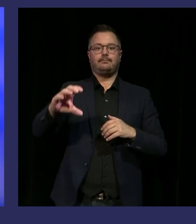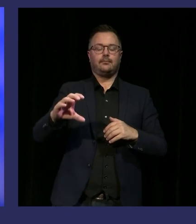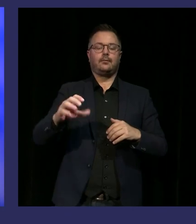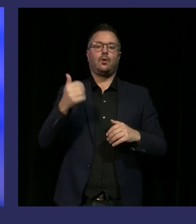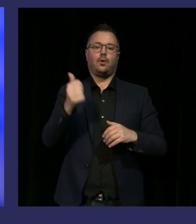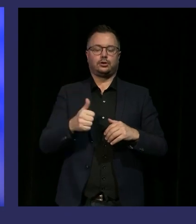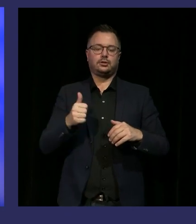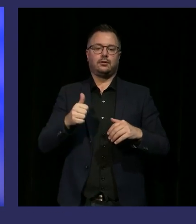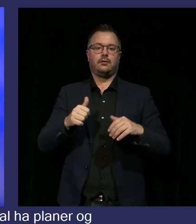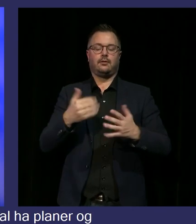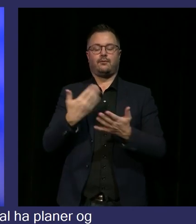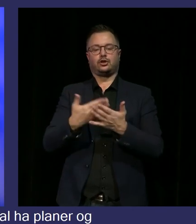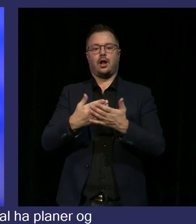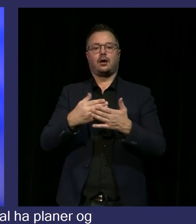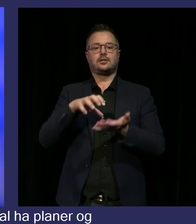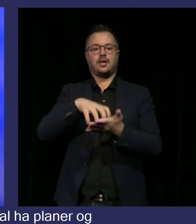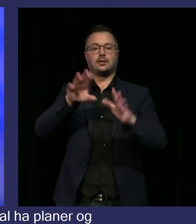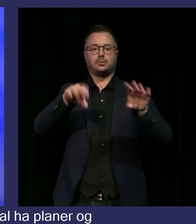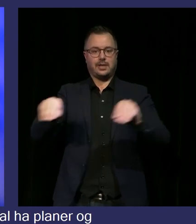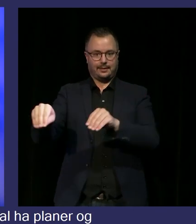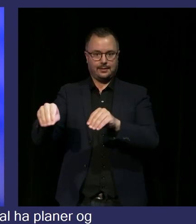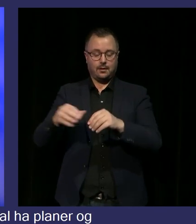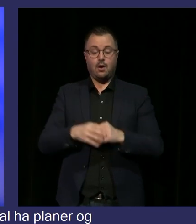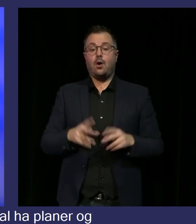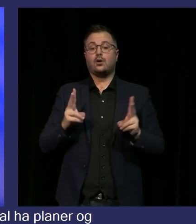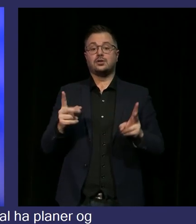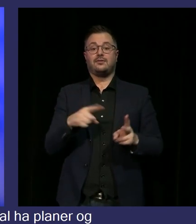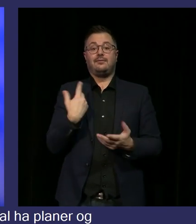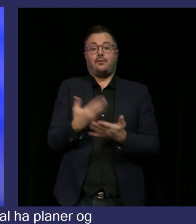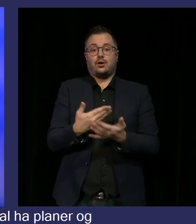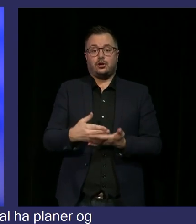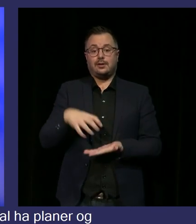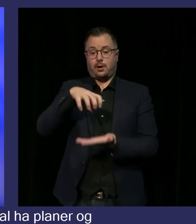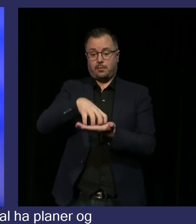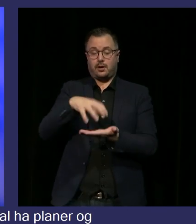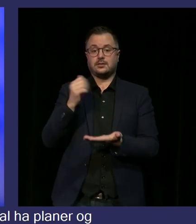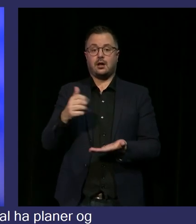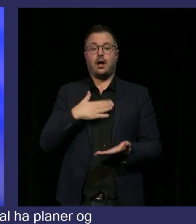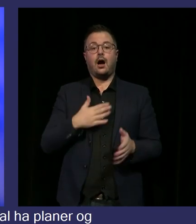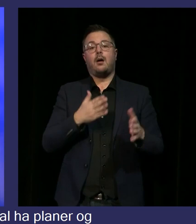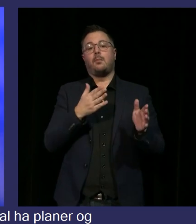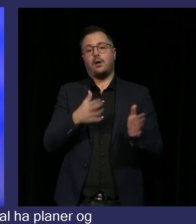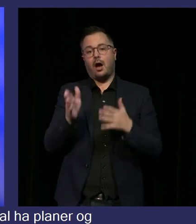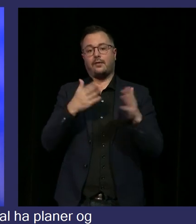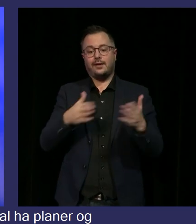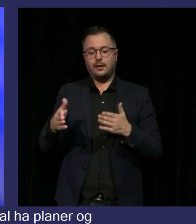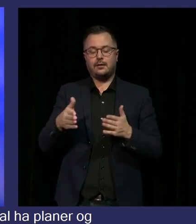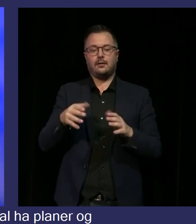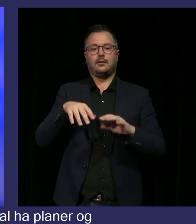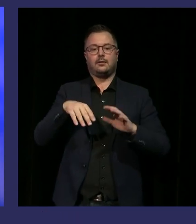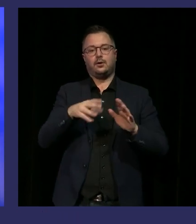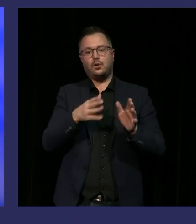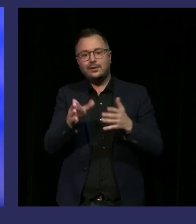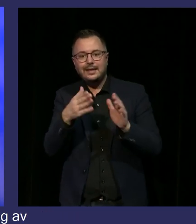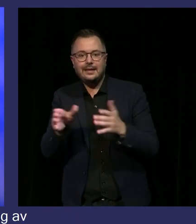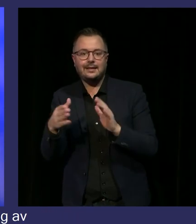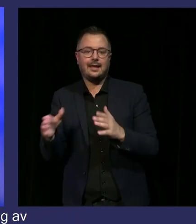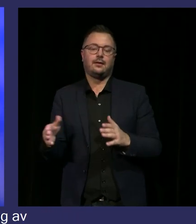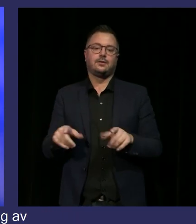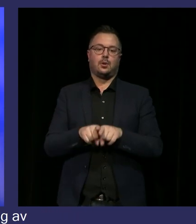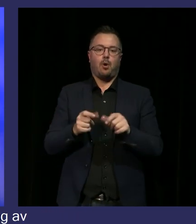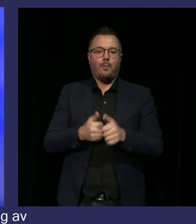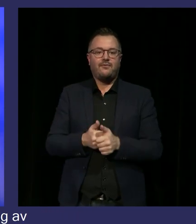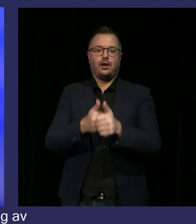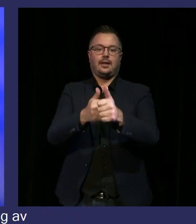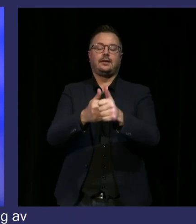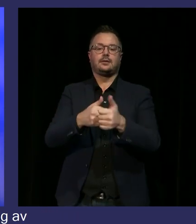statsbudsjett. Vi foreslår også at departementene skal ha planer og rutiner for oppfølging av språkloven, slik at vi